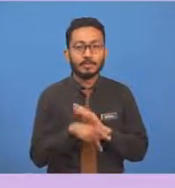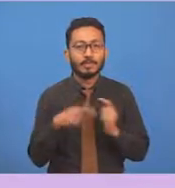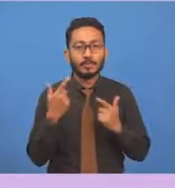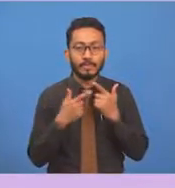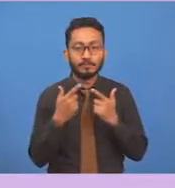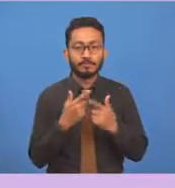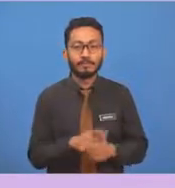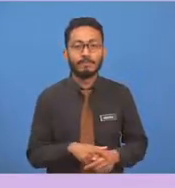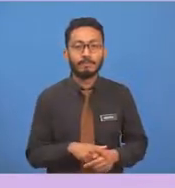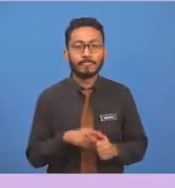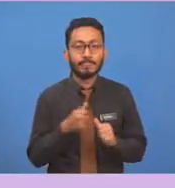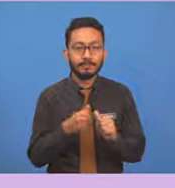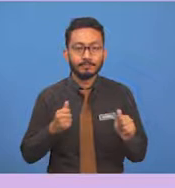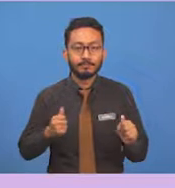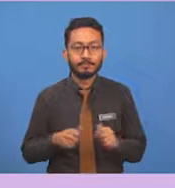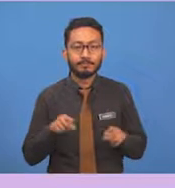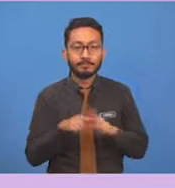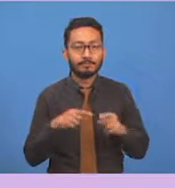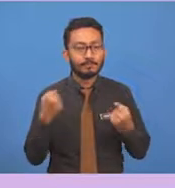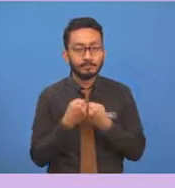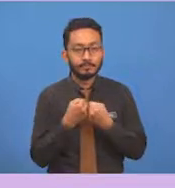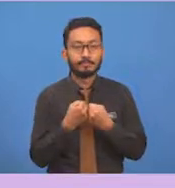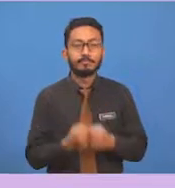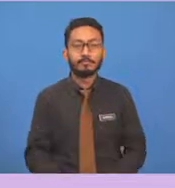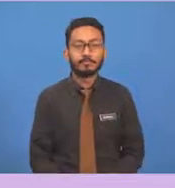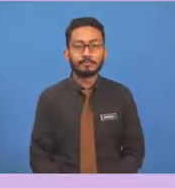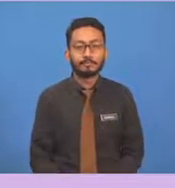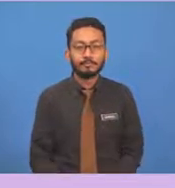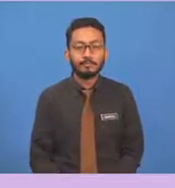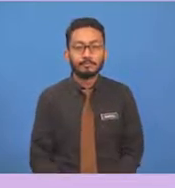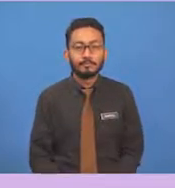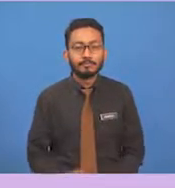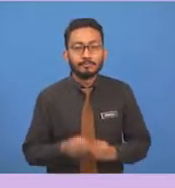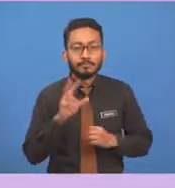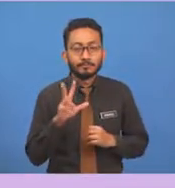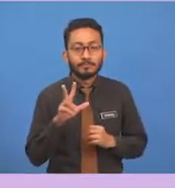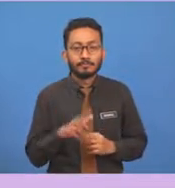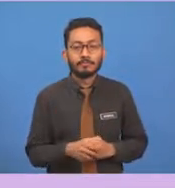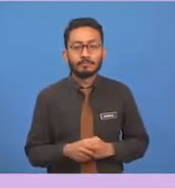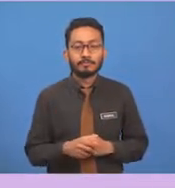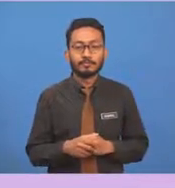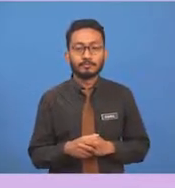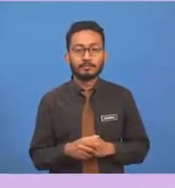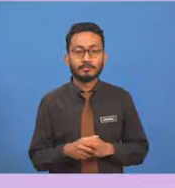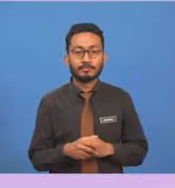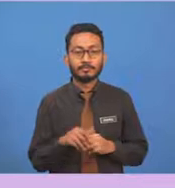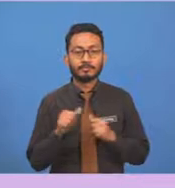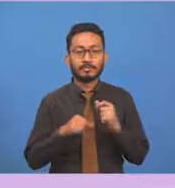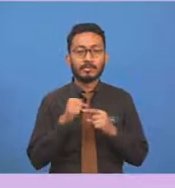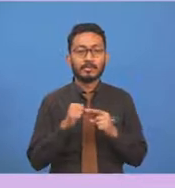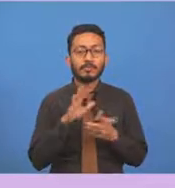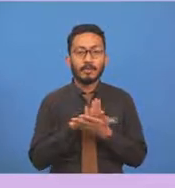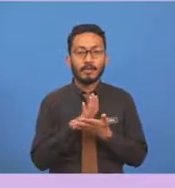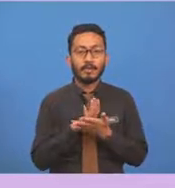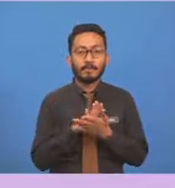mengelakkan pergaduhan dan perselisihan faham. Ketiga, mewujudkan suasana sekolah